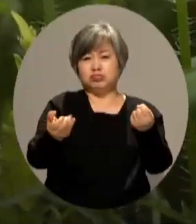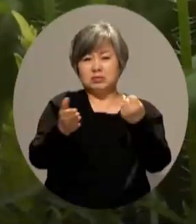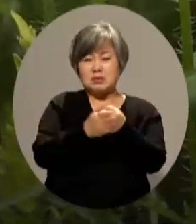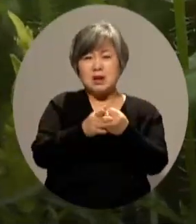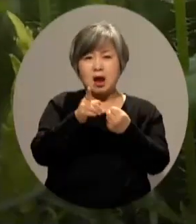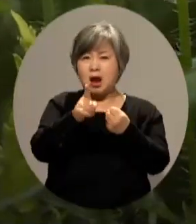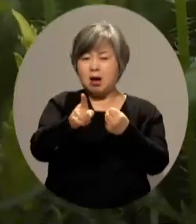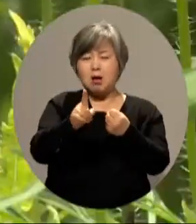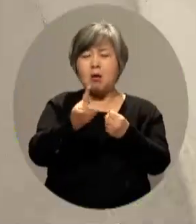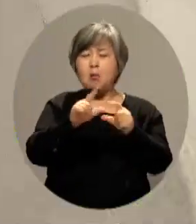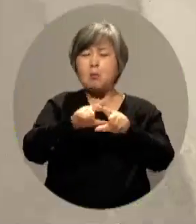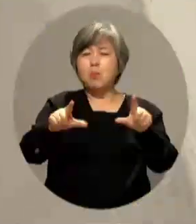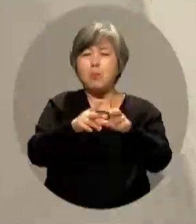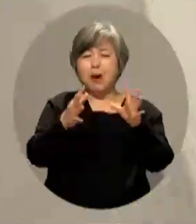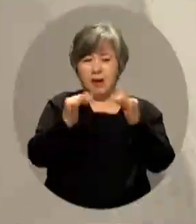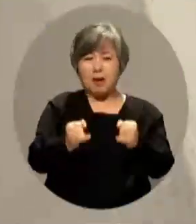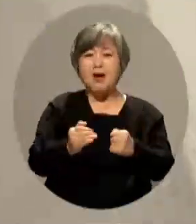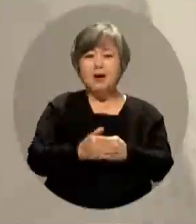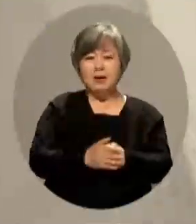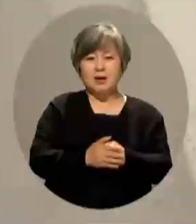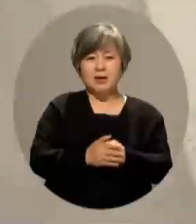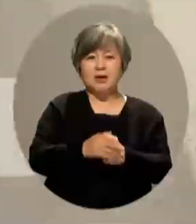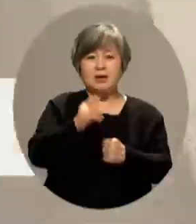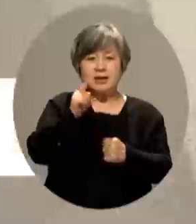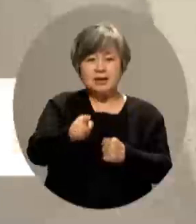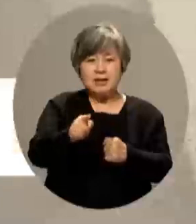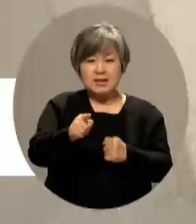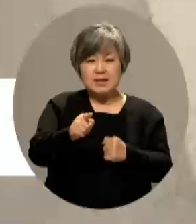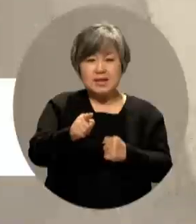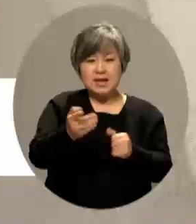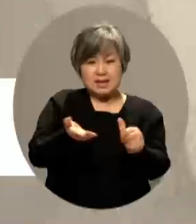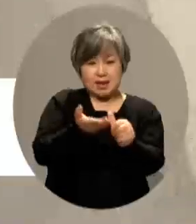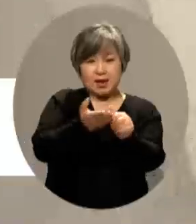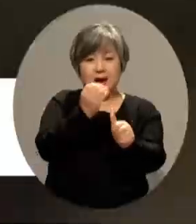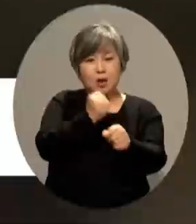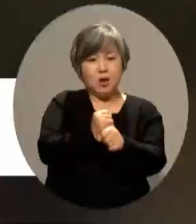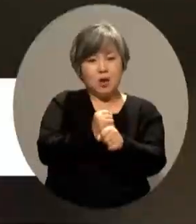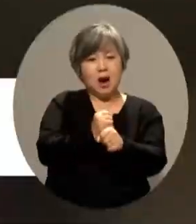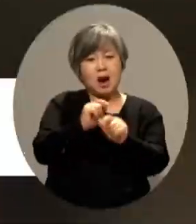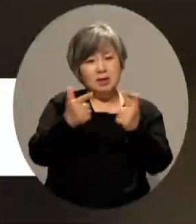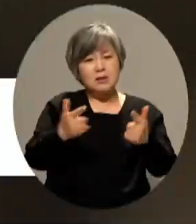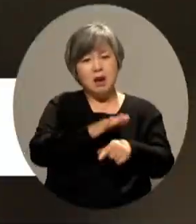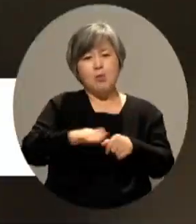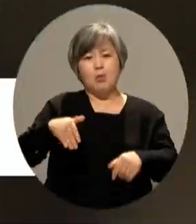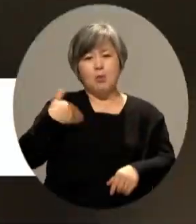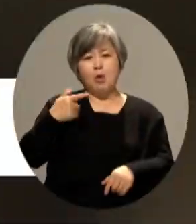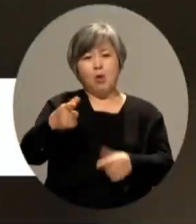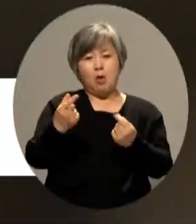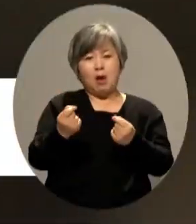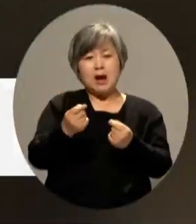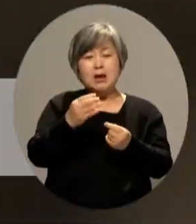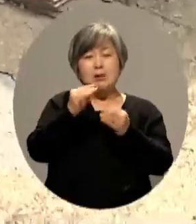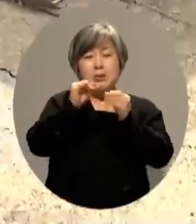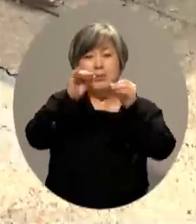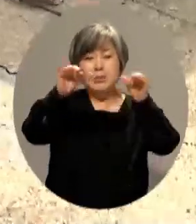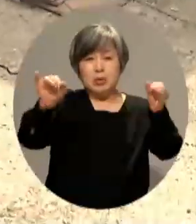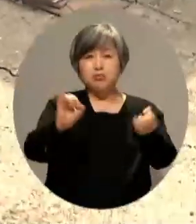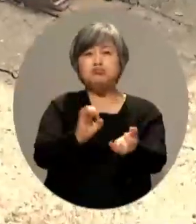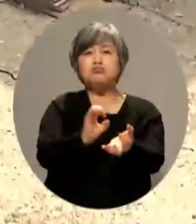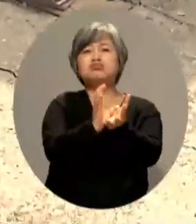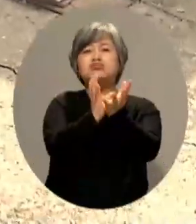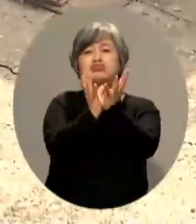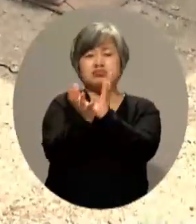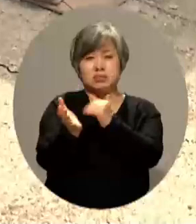경우가 드뭅니다. 대단히 양귀비가 모였어요. 아이고, 저렇게 나와 피가 날려가지고 피들. 바람에